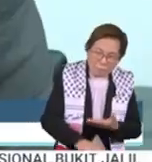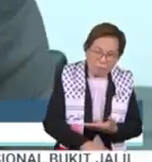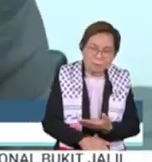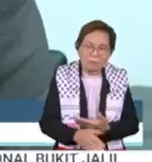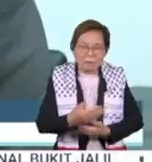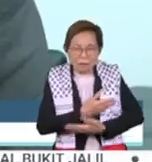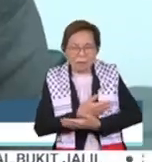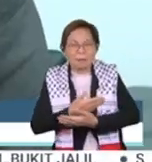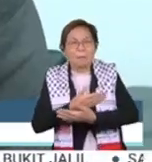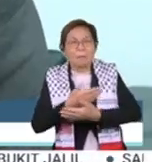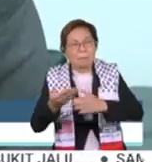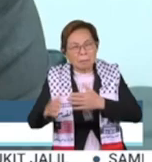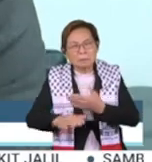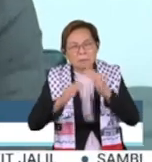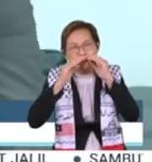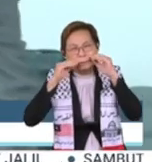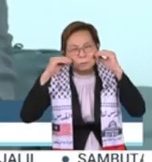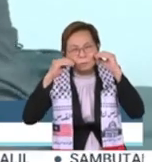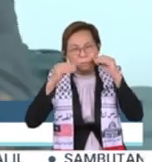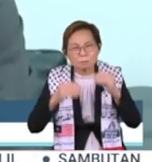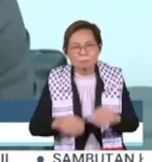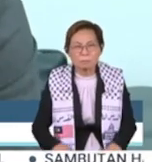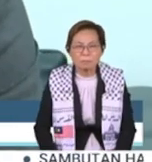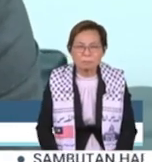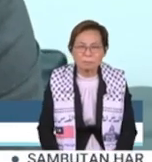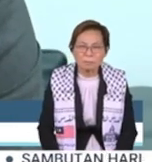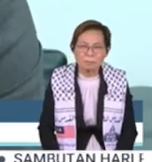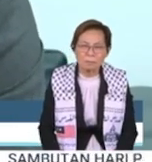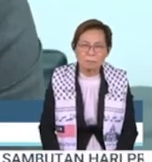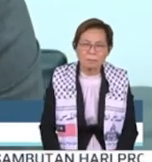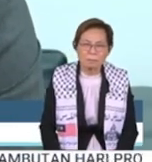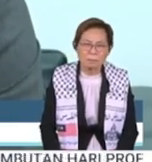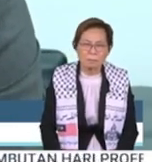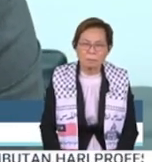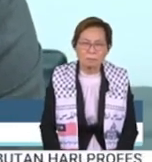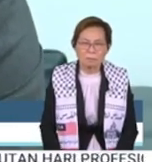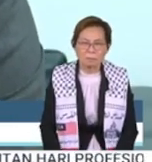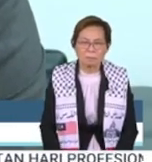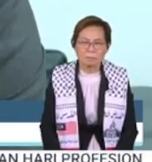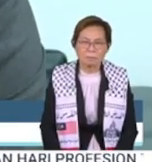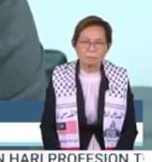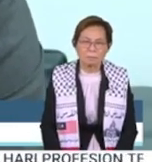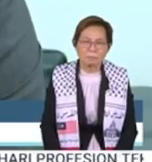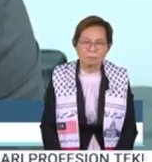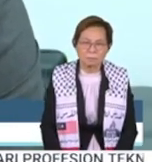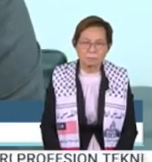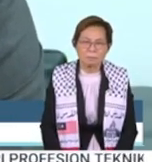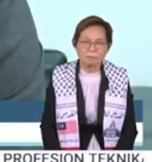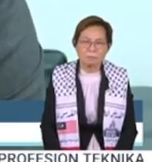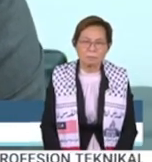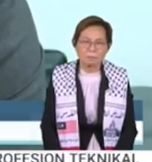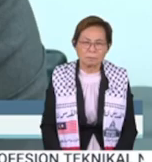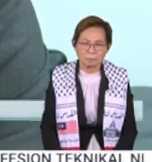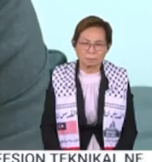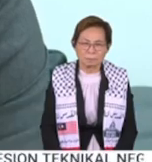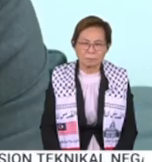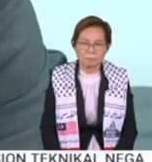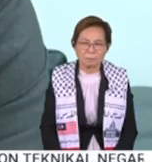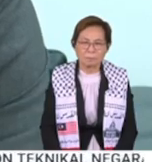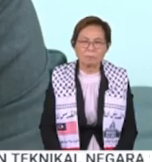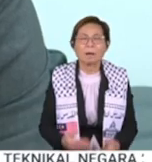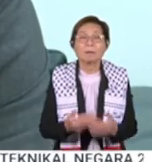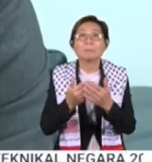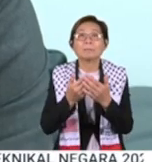senyum. Ada orang yang boleh bagi gula cakap, so dia celebrate bila anak dia syahid.